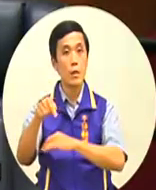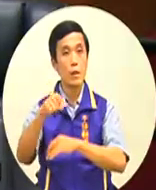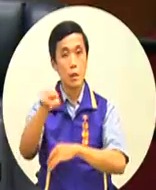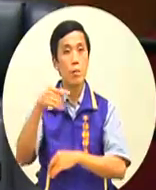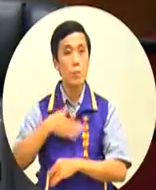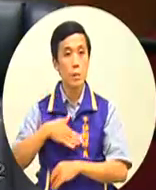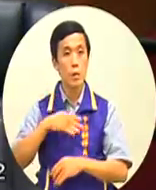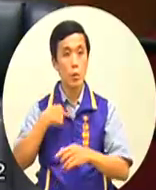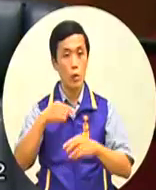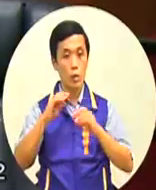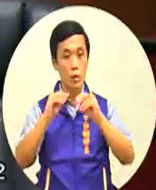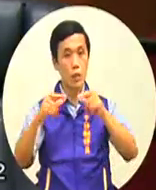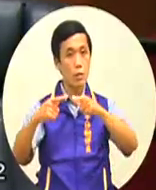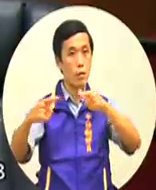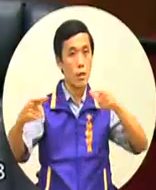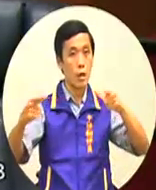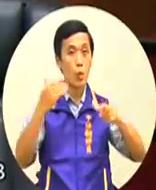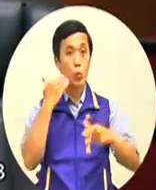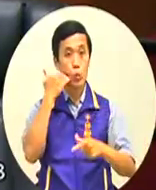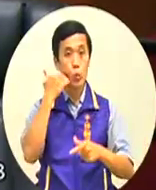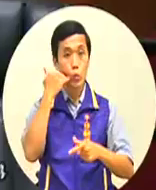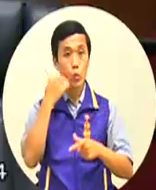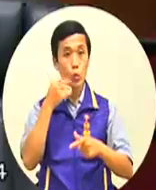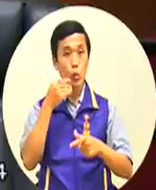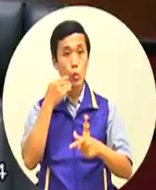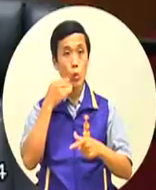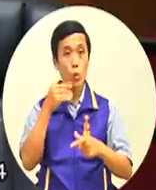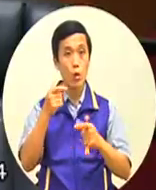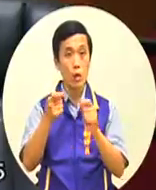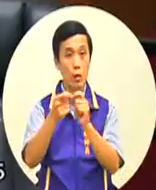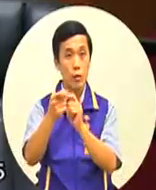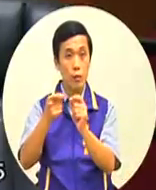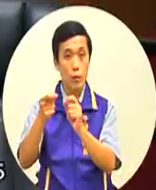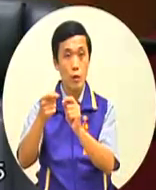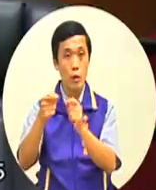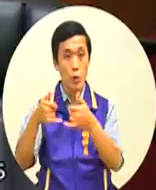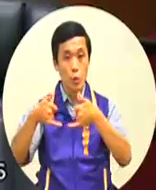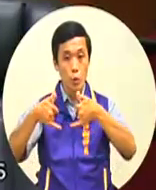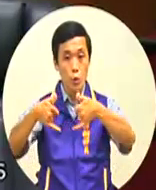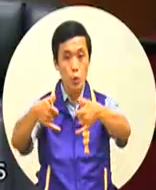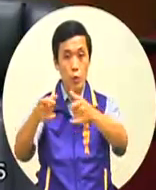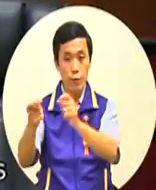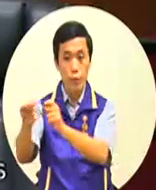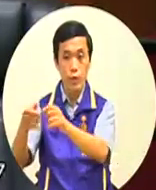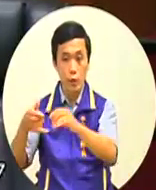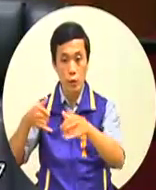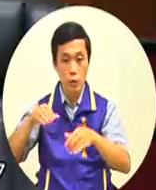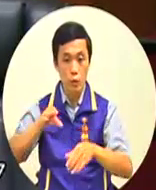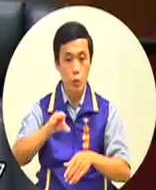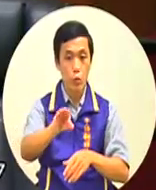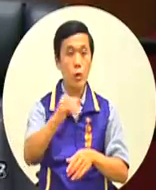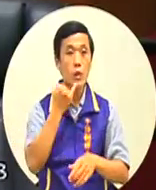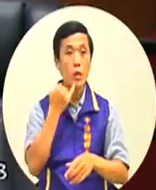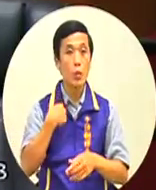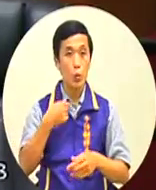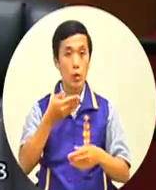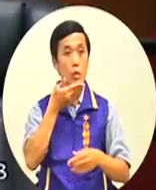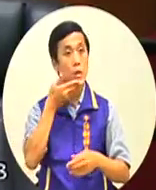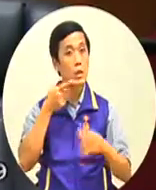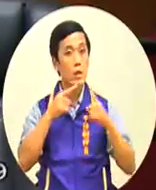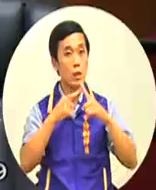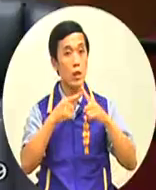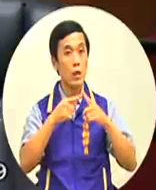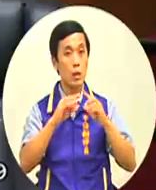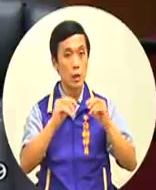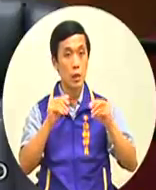地这么大，我如果说开路从中间周边的人都会过，只是开在我私人的土地而已，没有开在